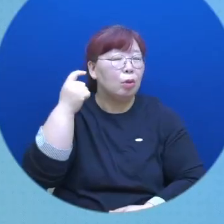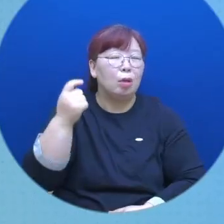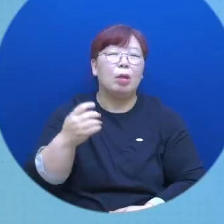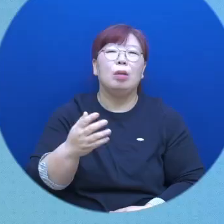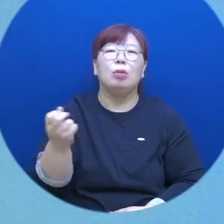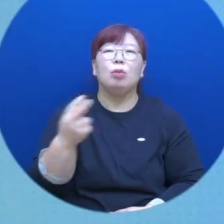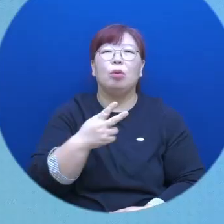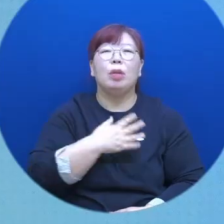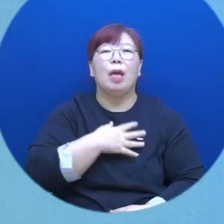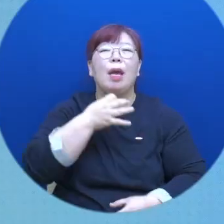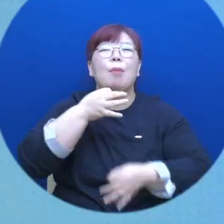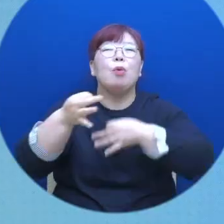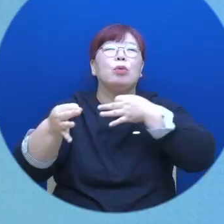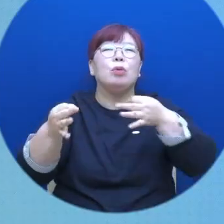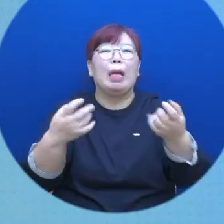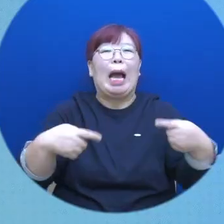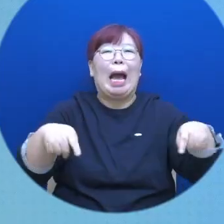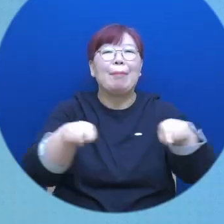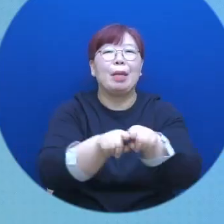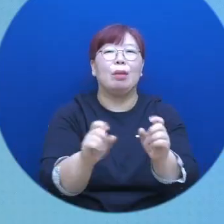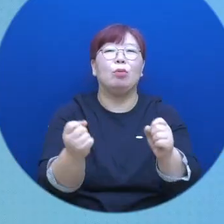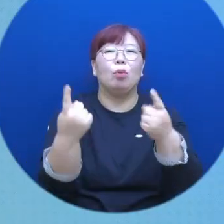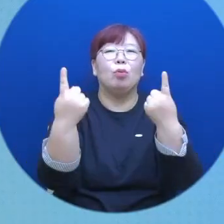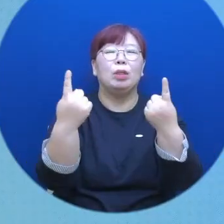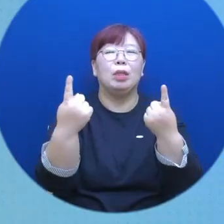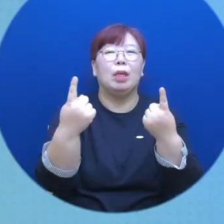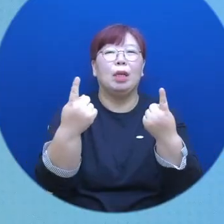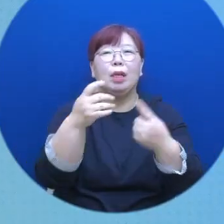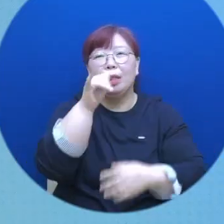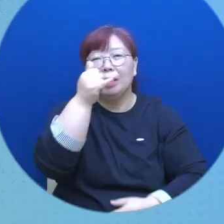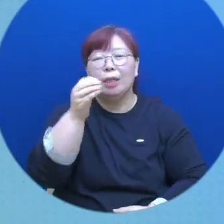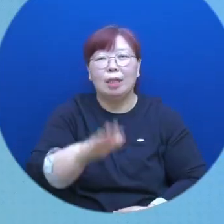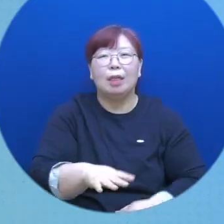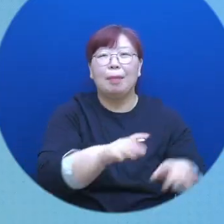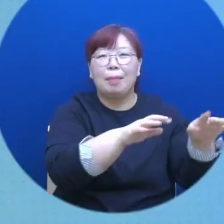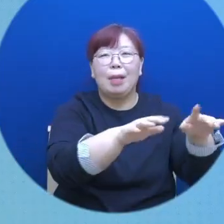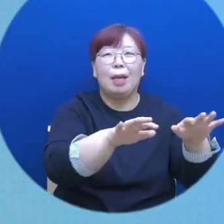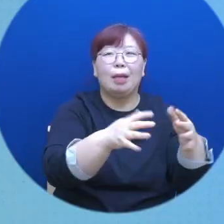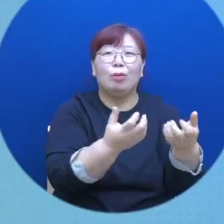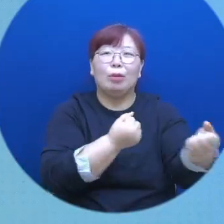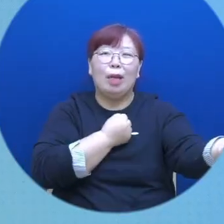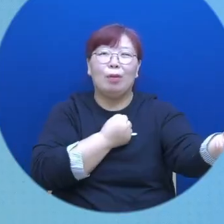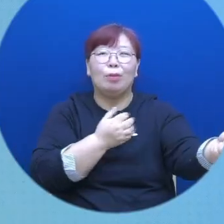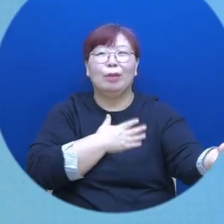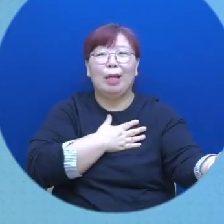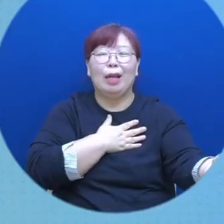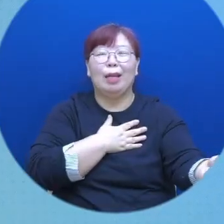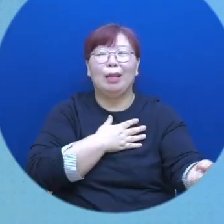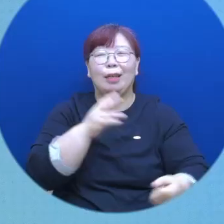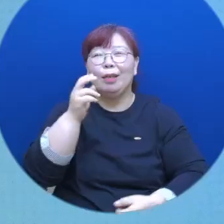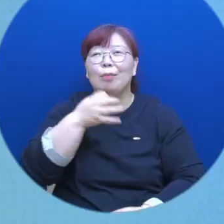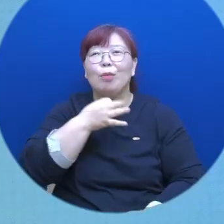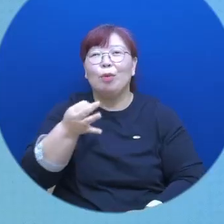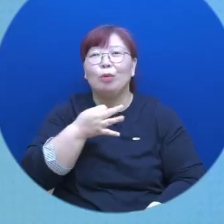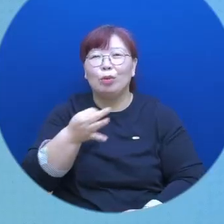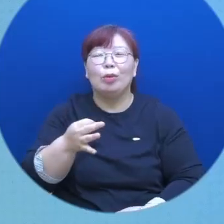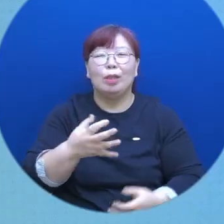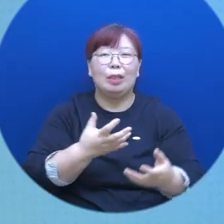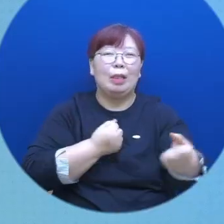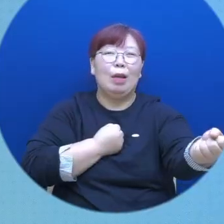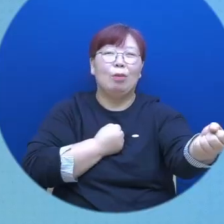자기 목소리가 같이 나와야 하잖아요. 근데 피아노 따라 자기 목소리 따로 노래를 부른 거예요.